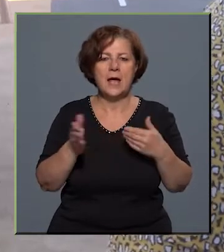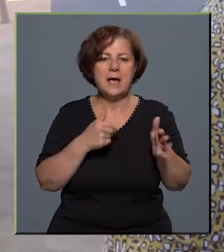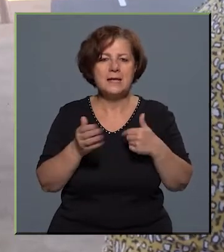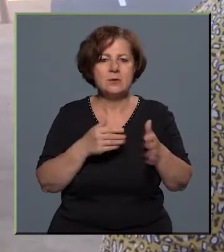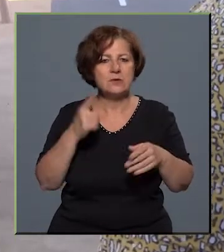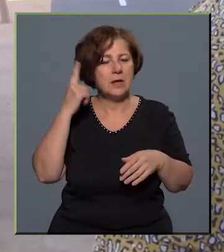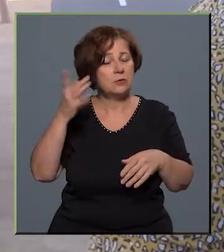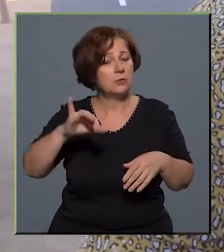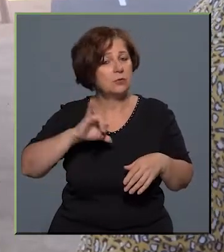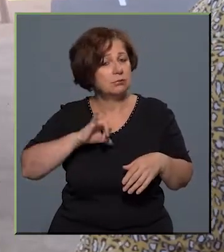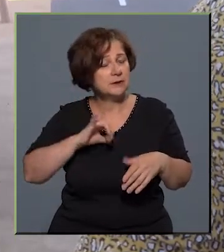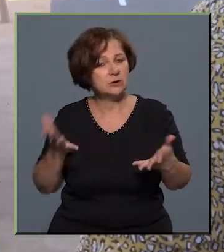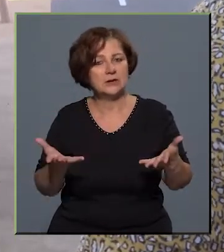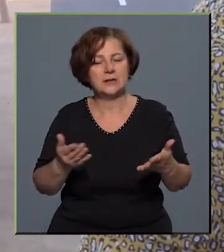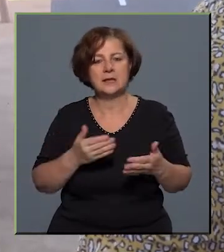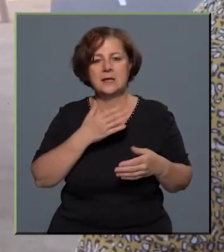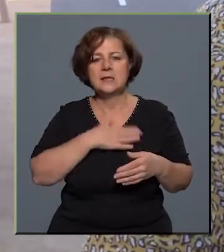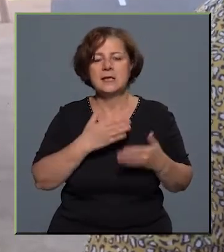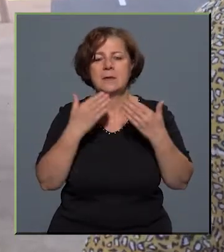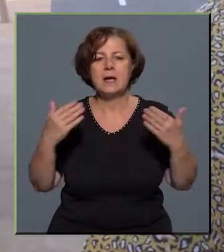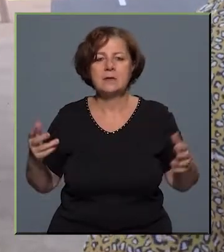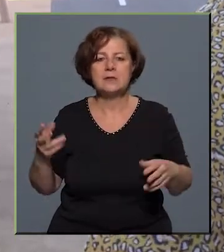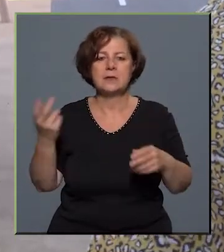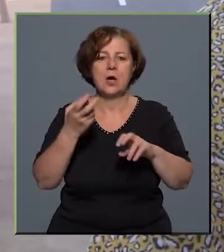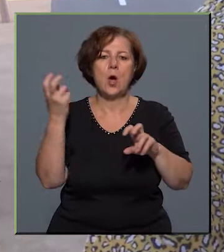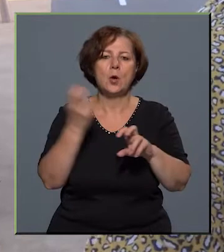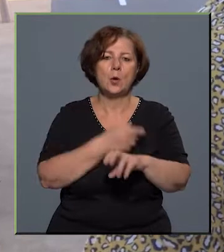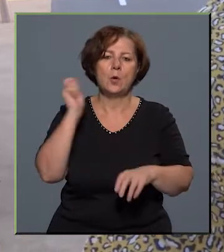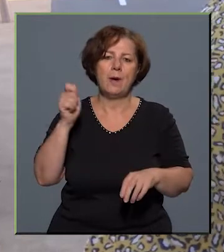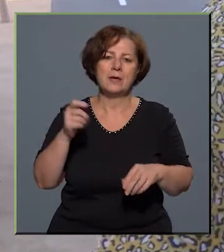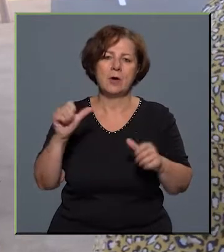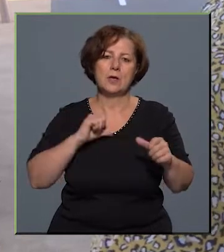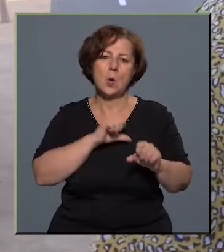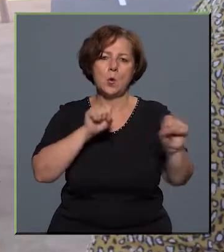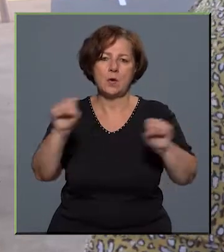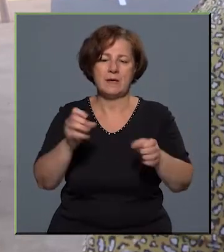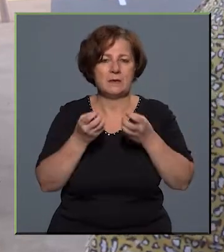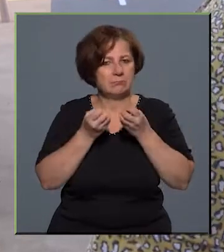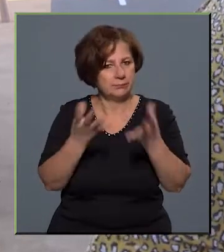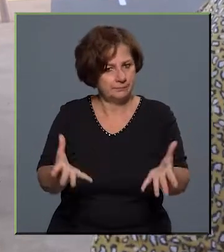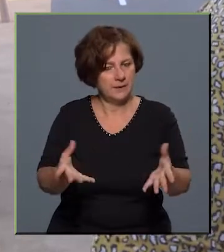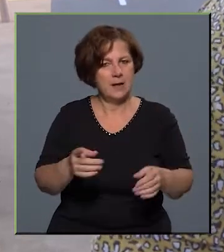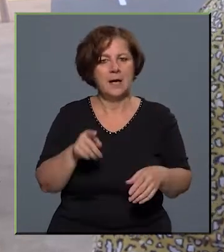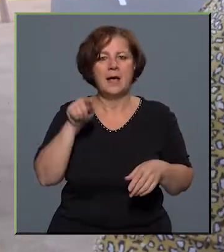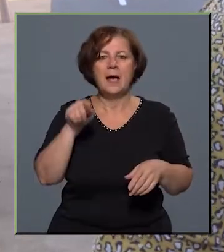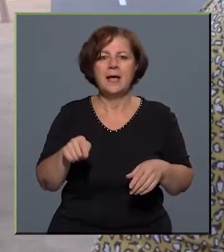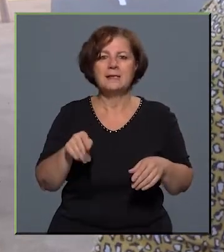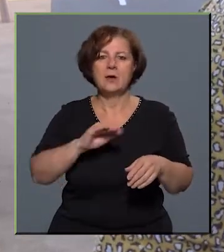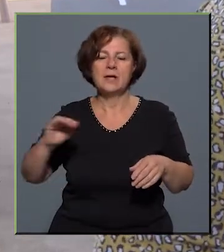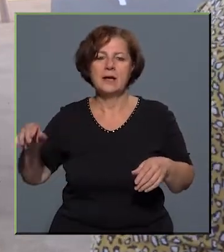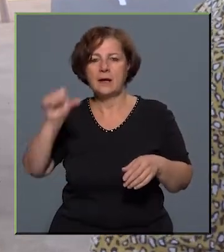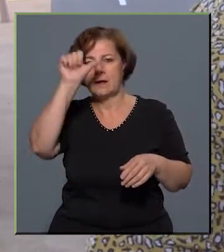eszközökkel tudtunk biztosítani, és szeretném megköszönni a kőbányai önkormányzatnak, hogy ezt lehetővé tette. Ezt a gyerekek és a